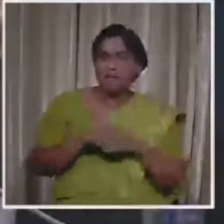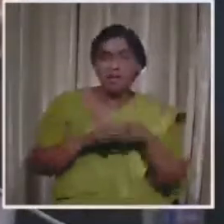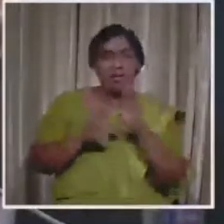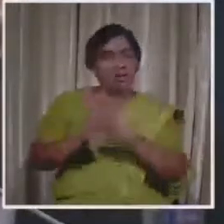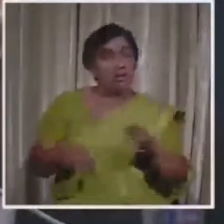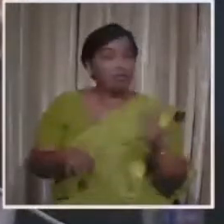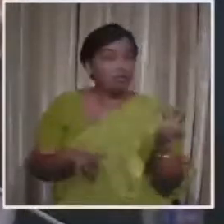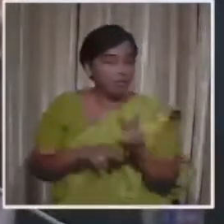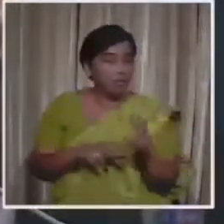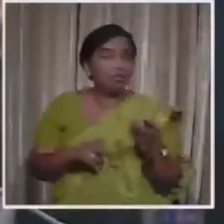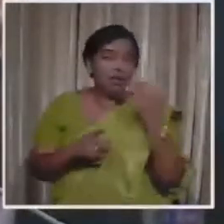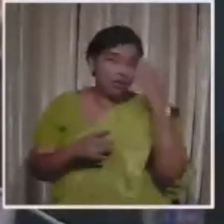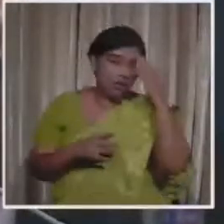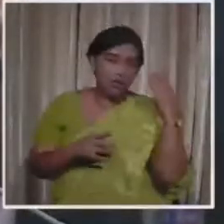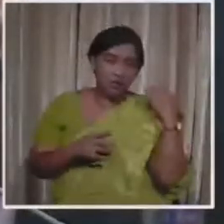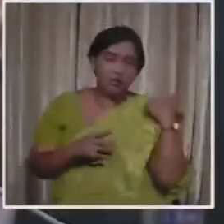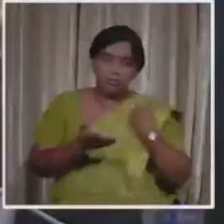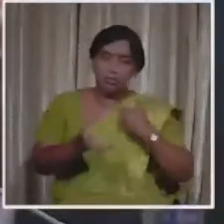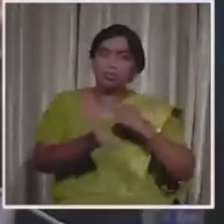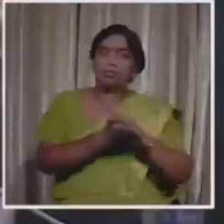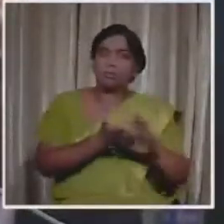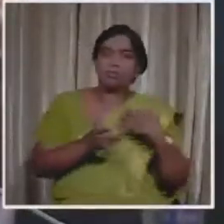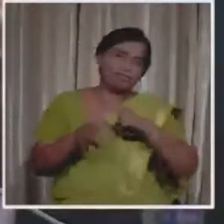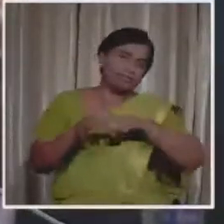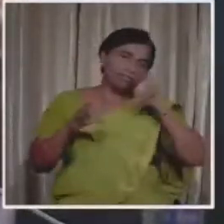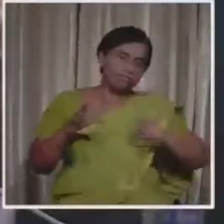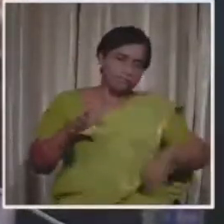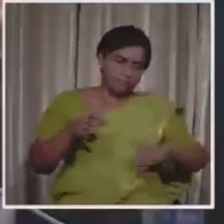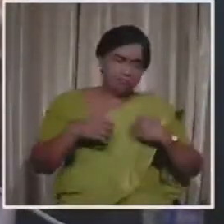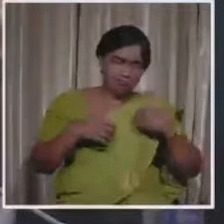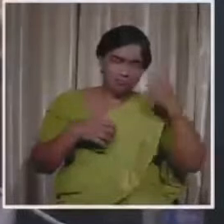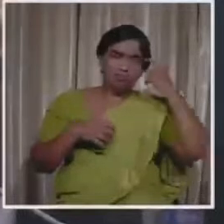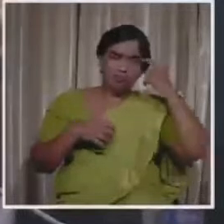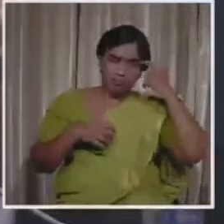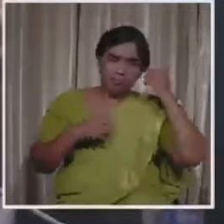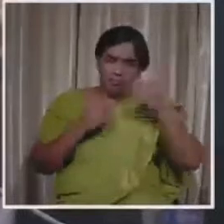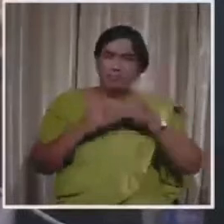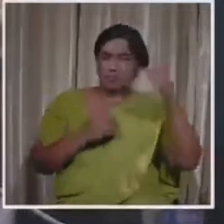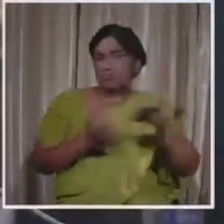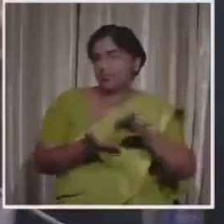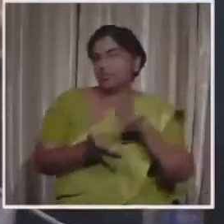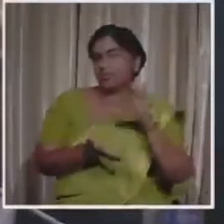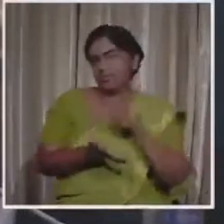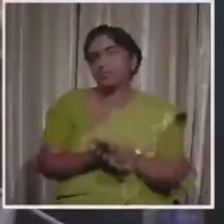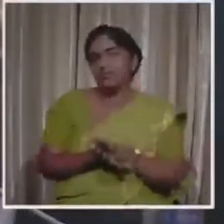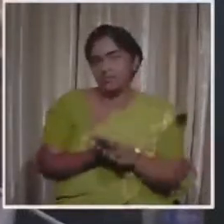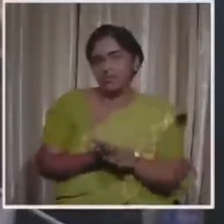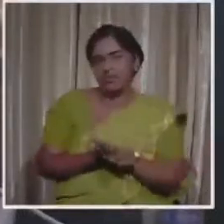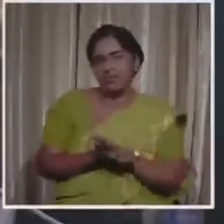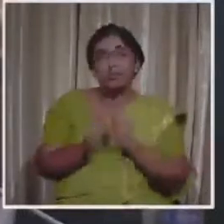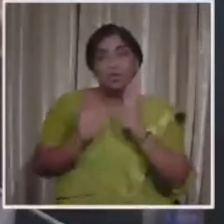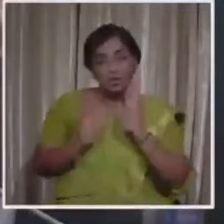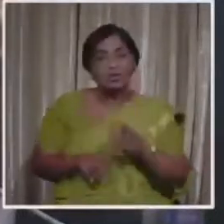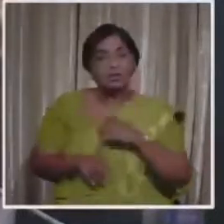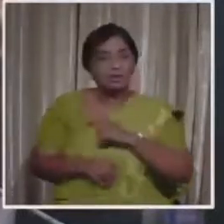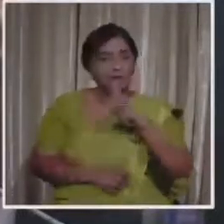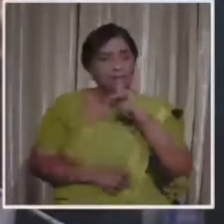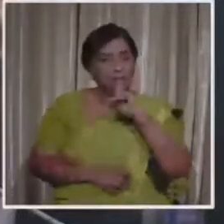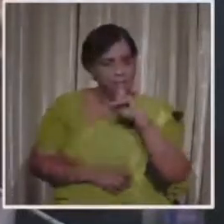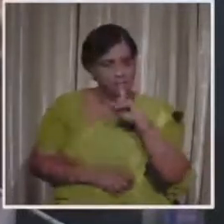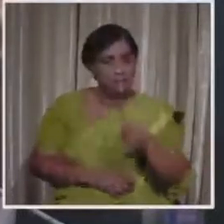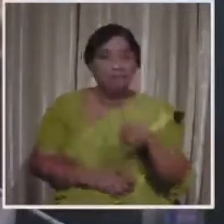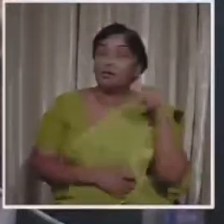දරුවෝ දෙන්නටත් මගේ අම්මටත් සාධාරණයක් කළා මෙතනින් අයින් වෙලාද යනවාද කියලා තීරණය මං ඉදිරියේදී ගන්නවා කතානායකතුමනි. නමුත් මං ඔබතුමායින් ඉල්ලන්නේ